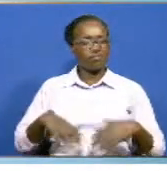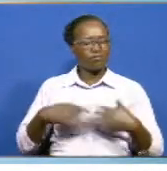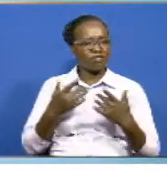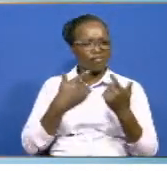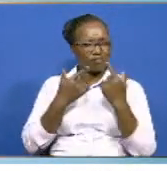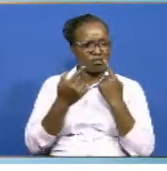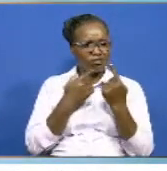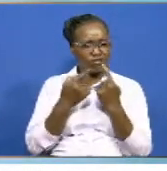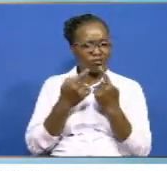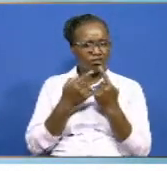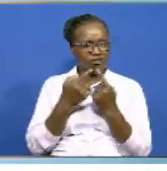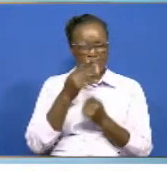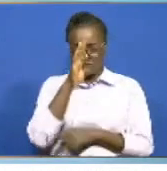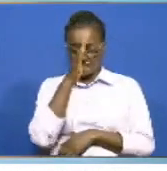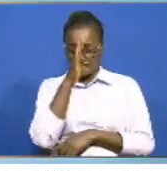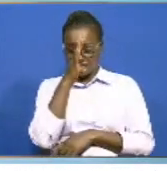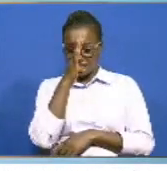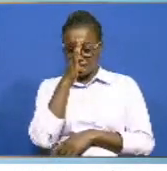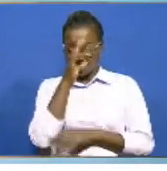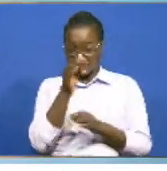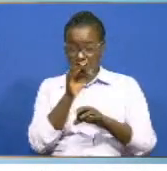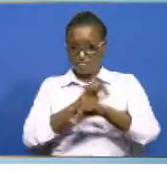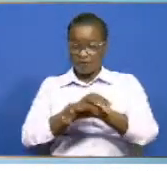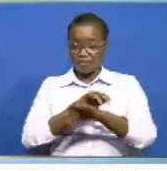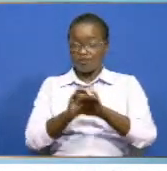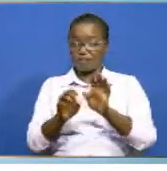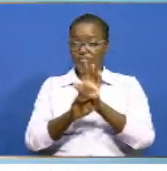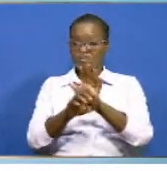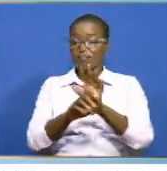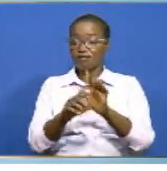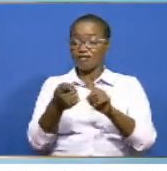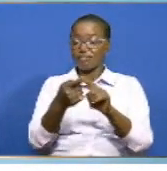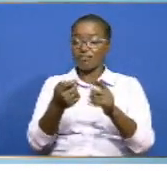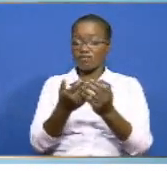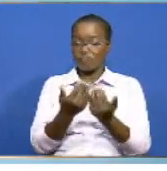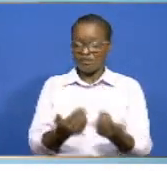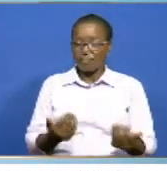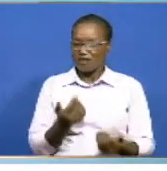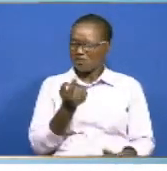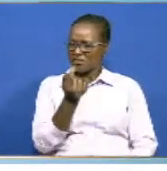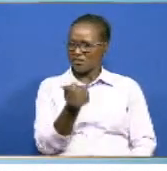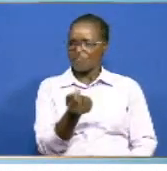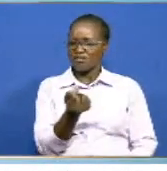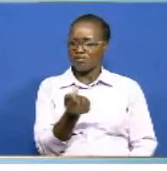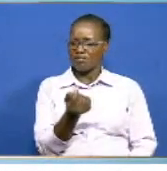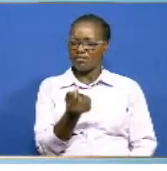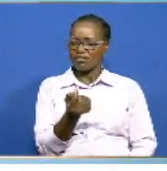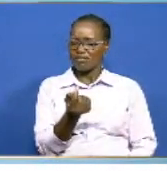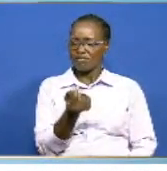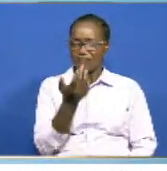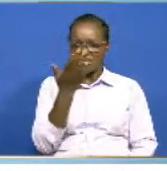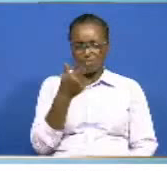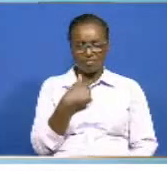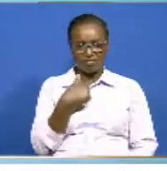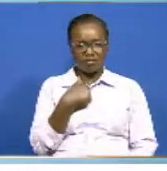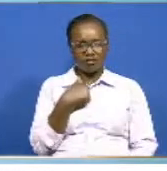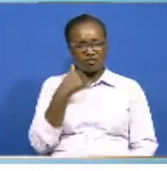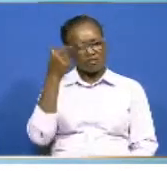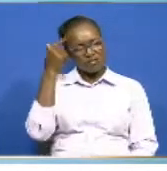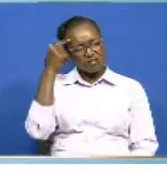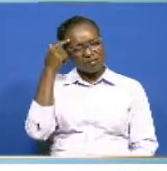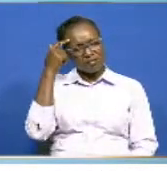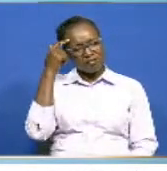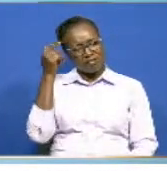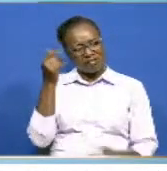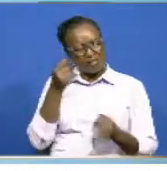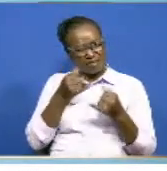wanaongea, sidhani kweli kama ni mfano wa kuigwa kutoka kwa hawa watoto wadogo. Na mimi naonelea kwamba serikali bado acha itilie